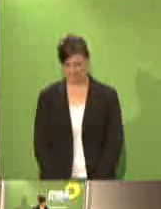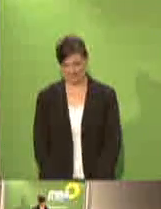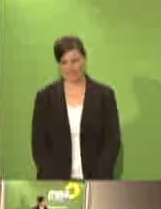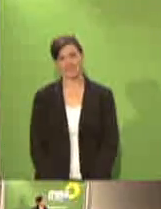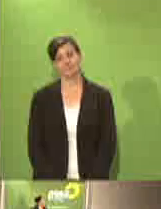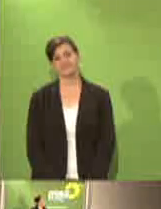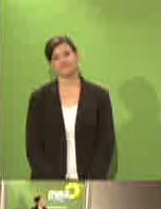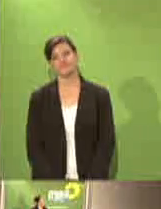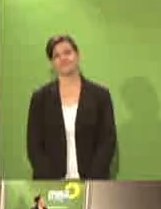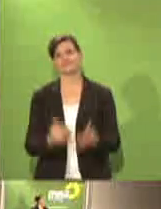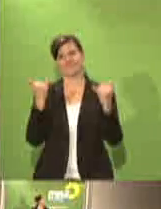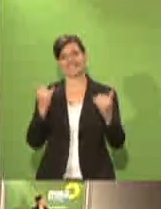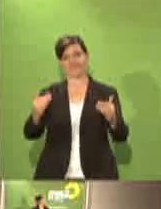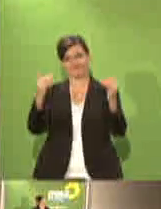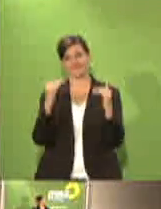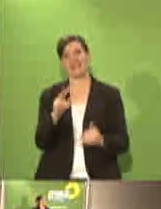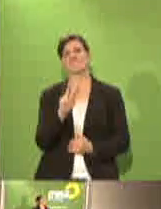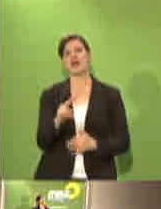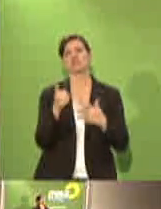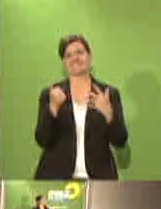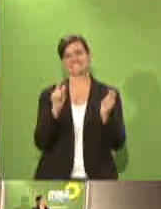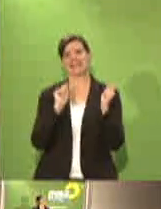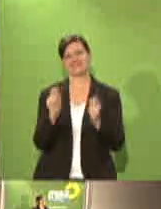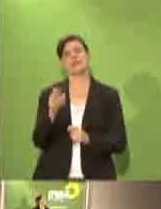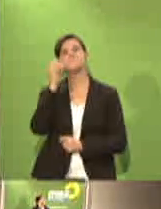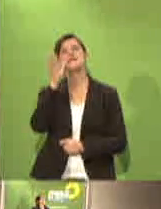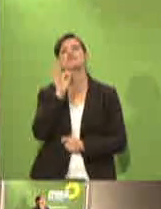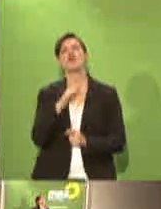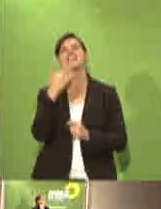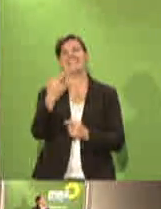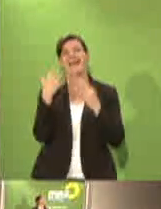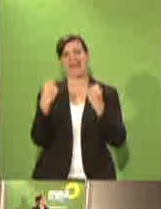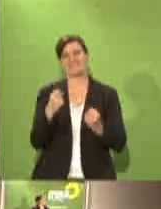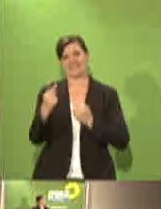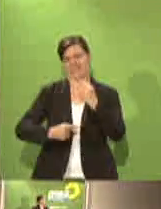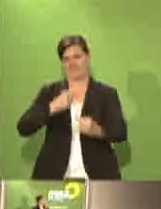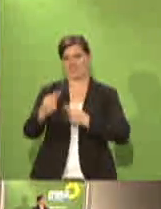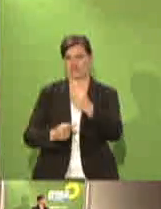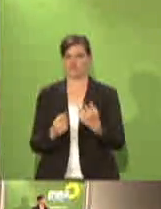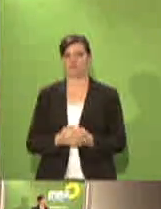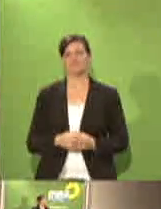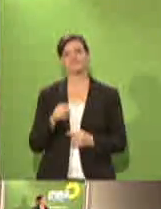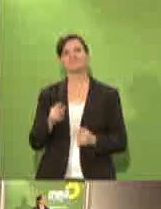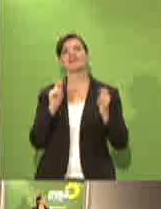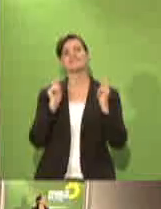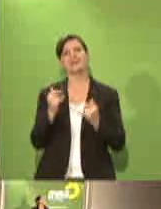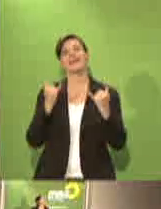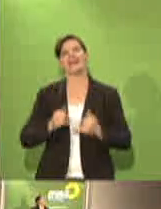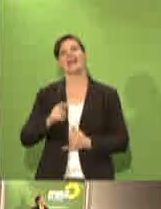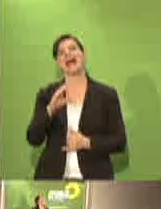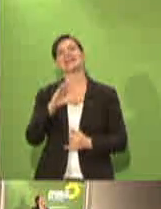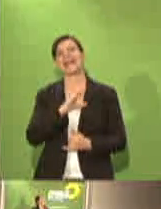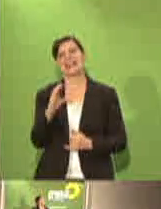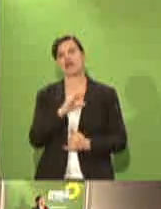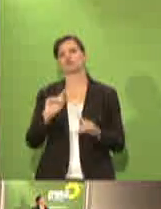So, jetzt kommen wir zum Antrag V6, Bildung für nachhaltige Entwicklung. Und diesen Antrag stellt uns Klaus Kurz vor,